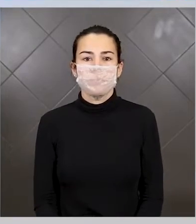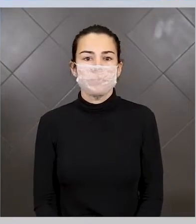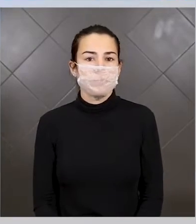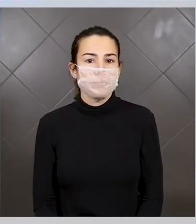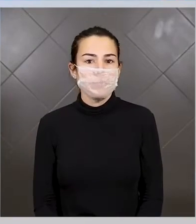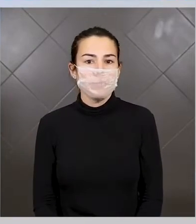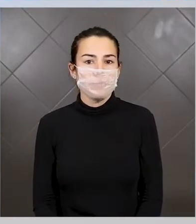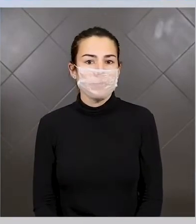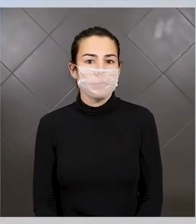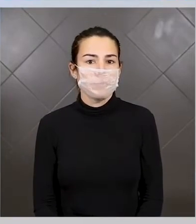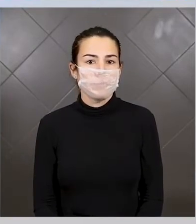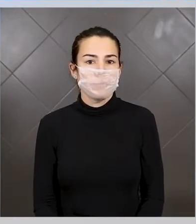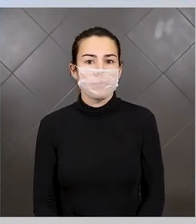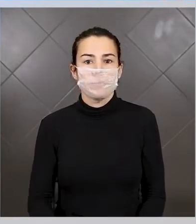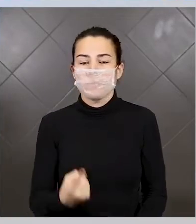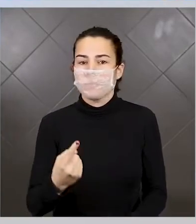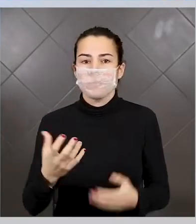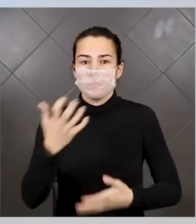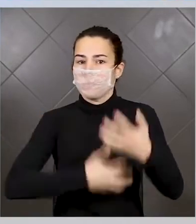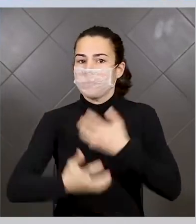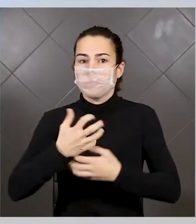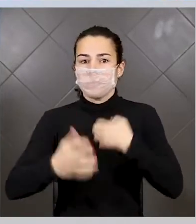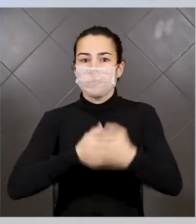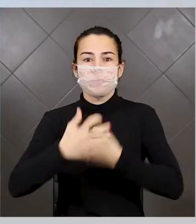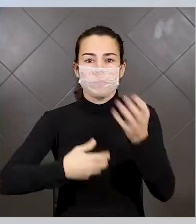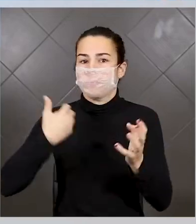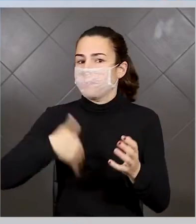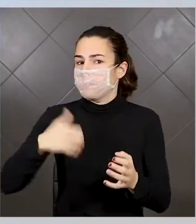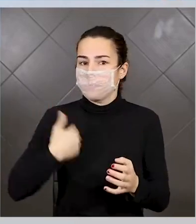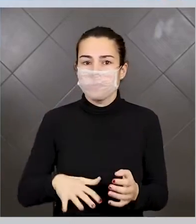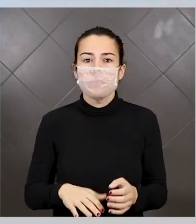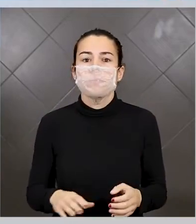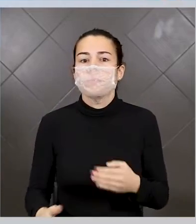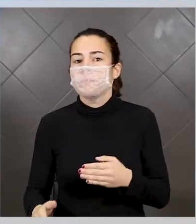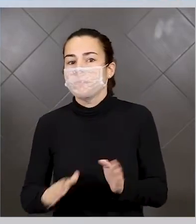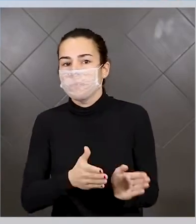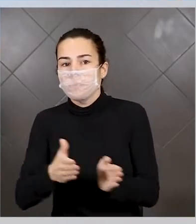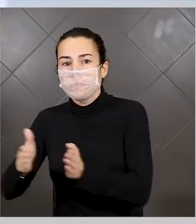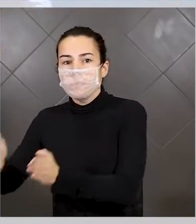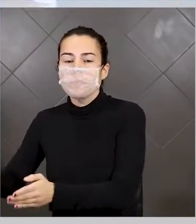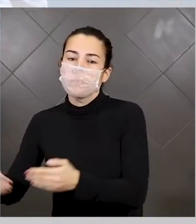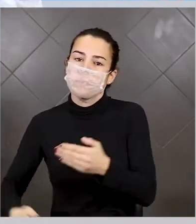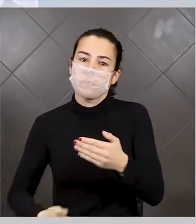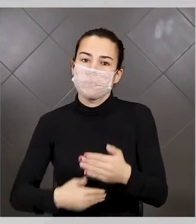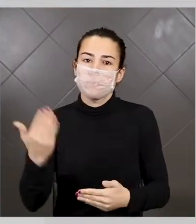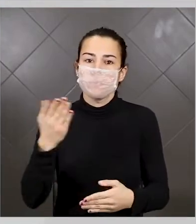Una vegada ho tenim barrejat, ho reservam i el que farem serà començar a tallar l'adequat.